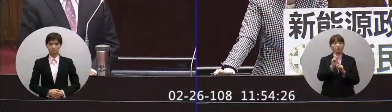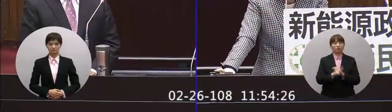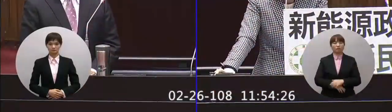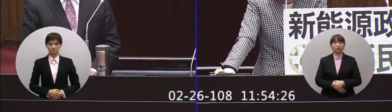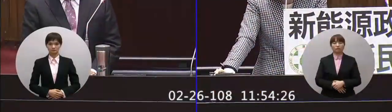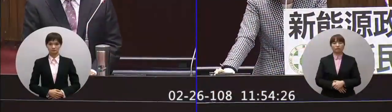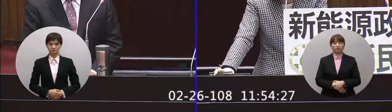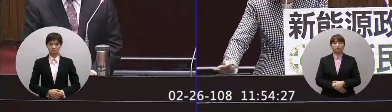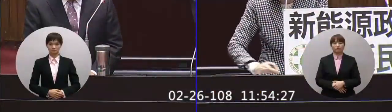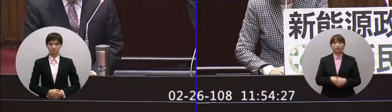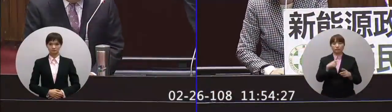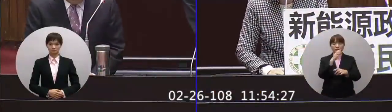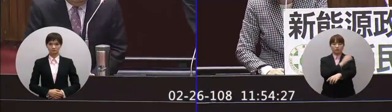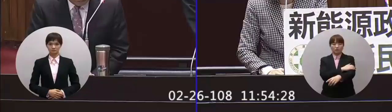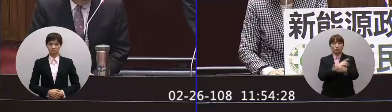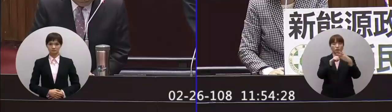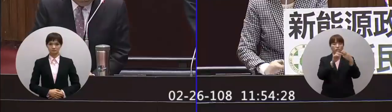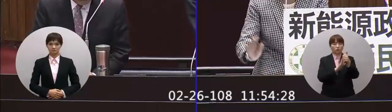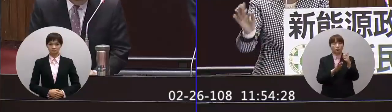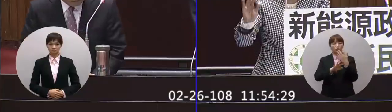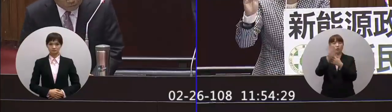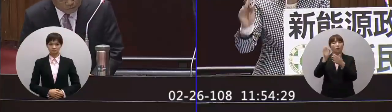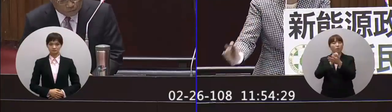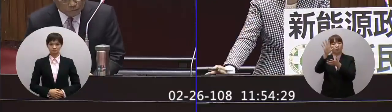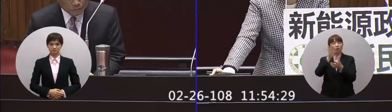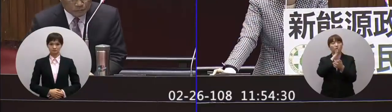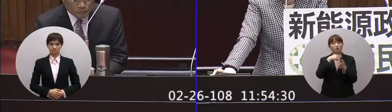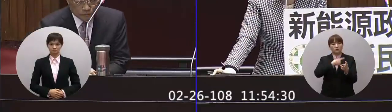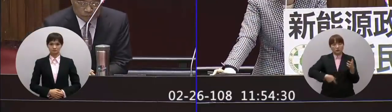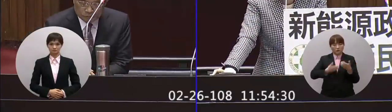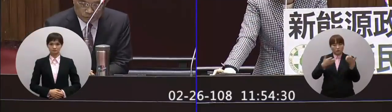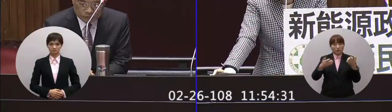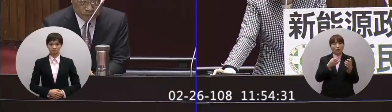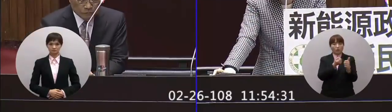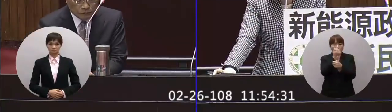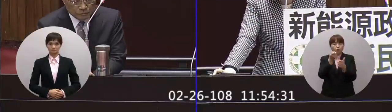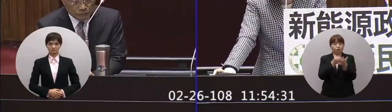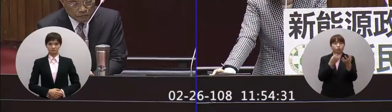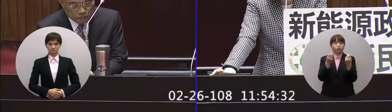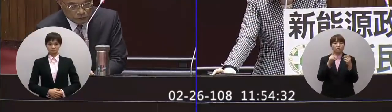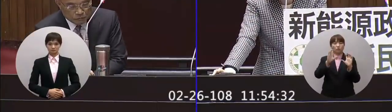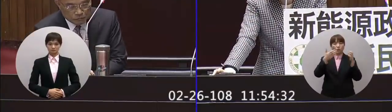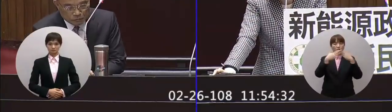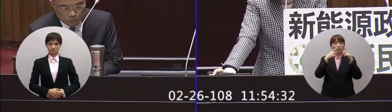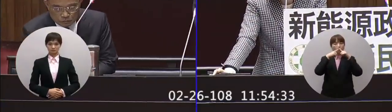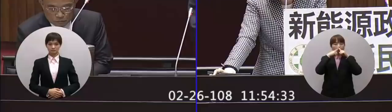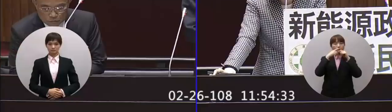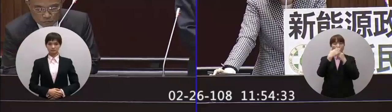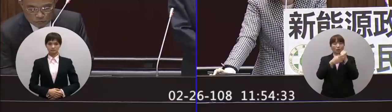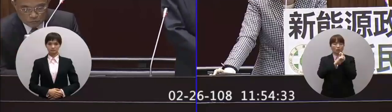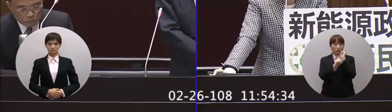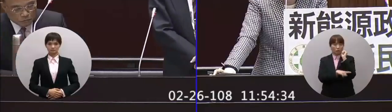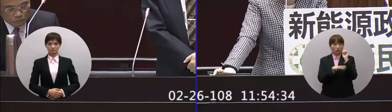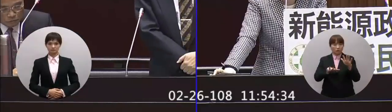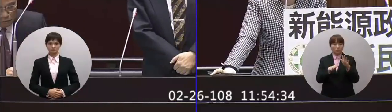问题哦。这个陈明通主委，你对外一再说没有要做身份的管制，请问国家机密保护法你